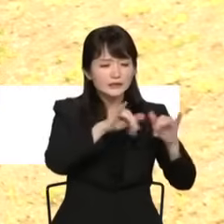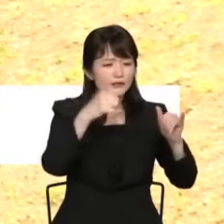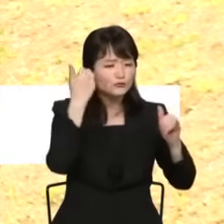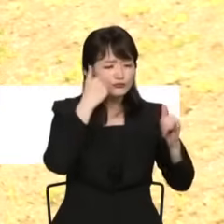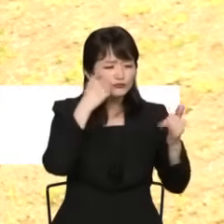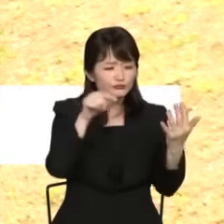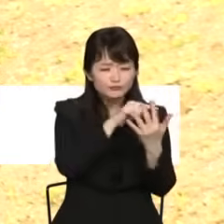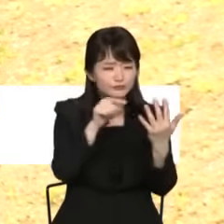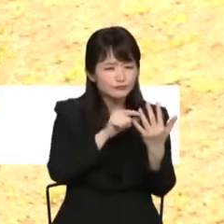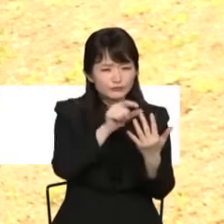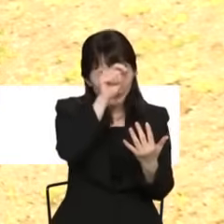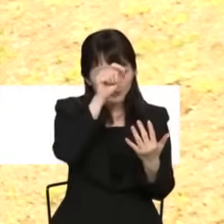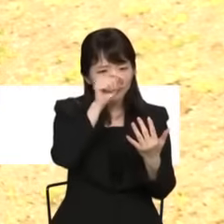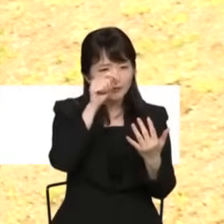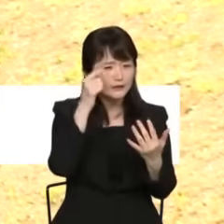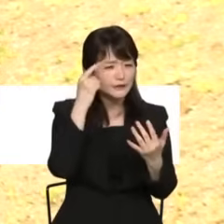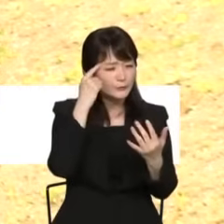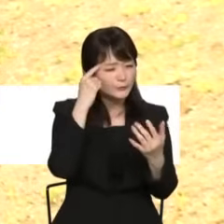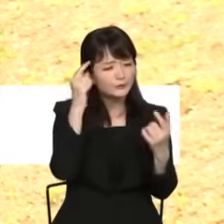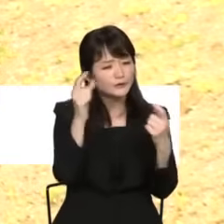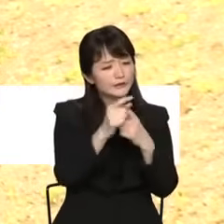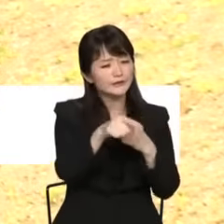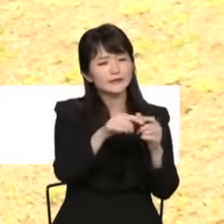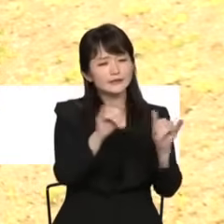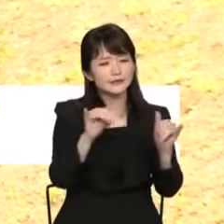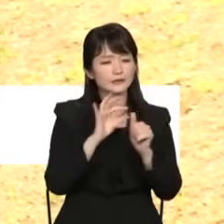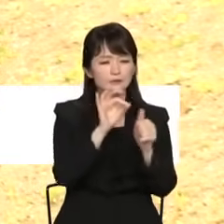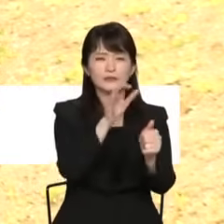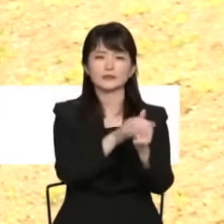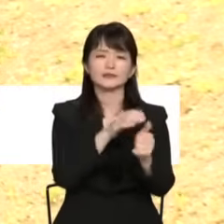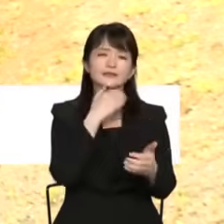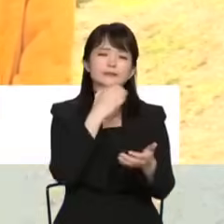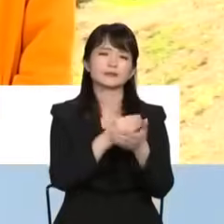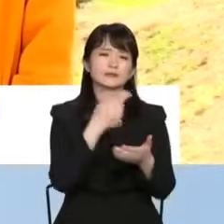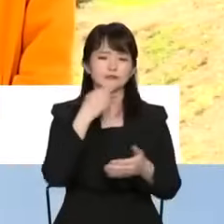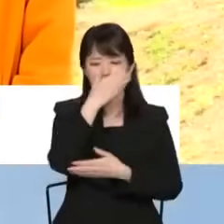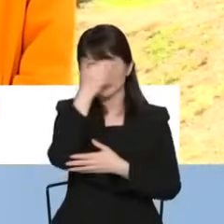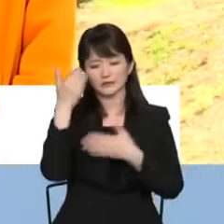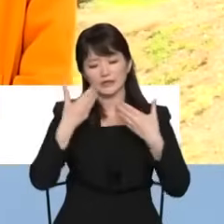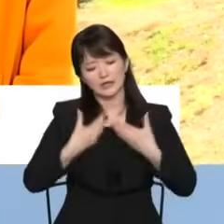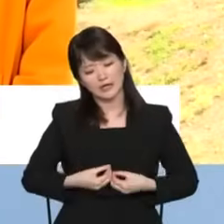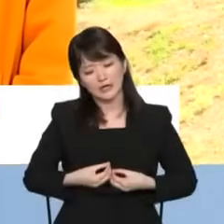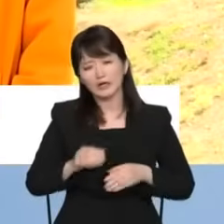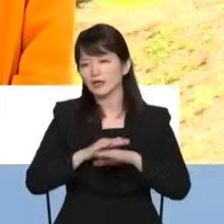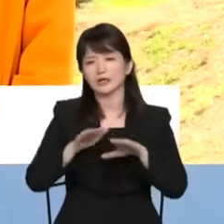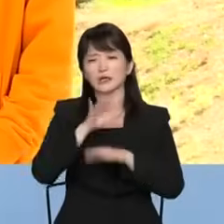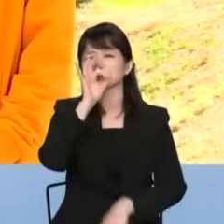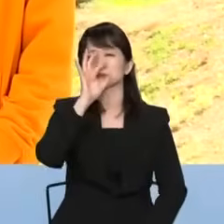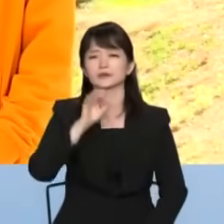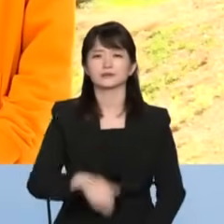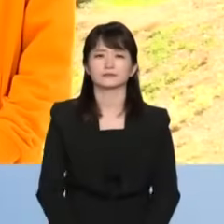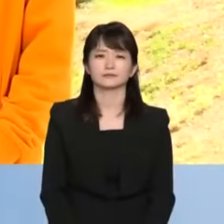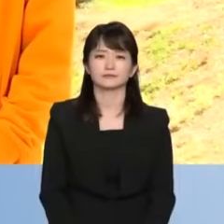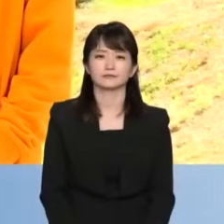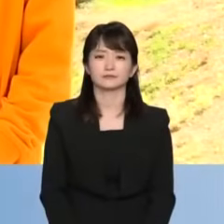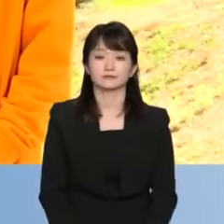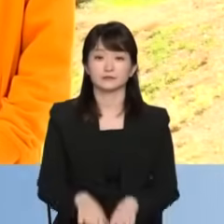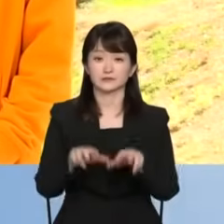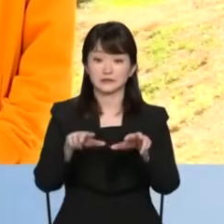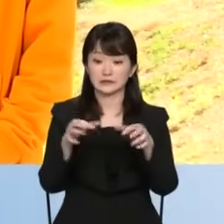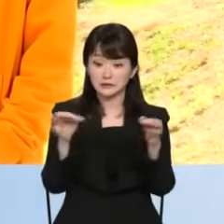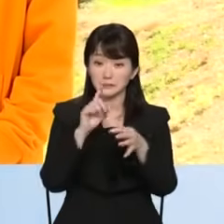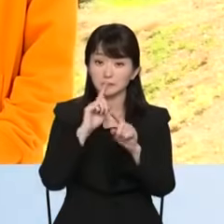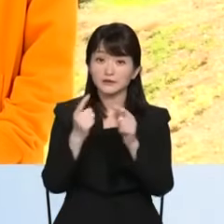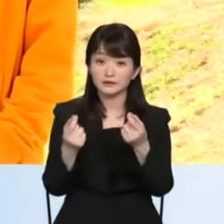같은데요. 그런 인사로는 감동을 줄 수도 없을 뿐더러 젊은 세대의 실망감을 극복할 수 없을 겁니다. 네, 뭐 지금 잠깐 말씀해 주시긴 하셨지만